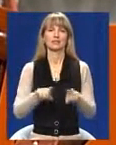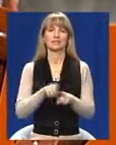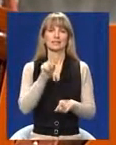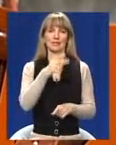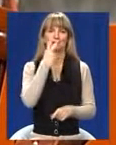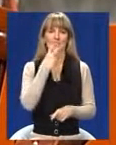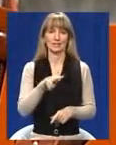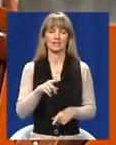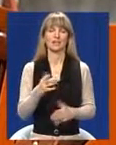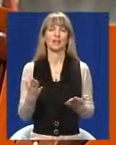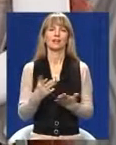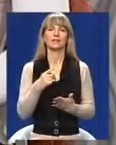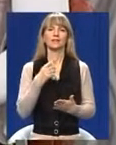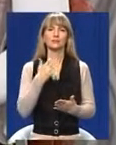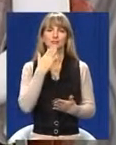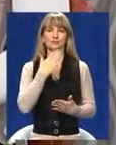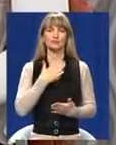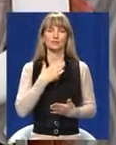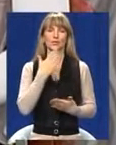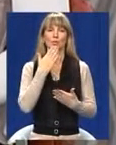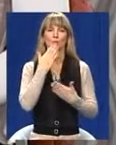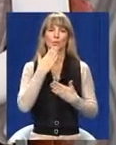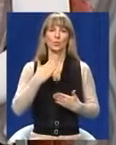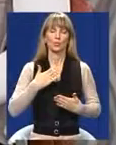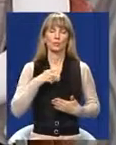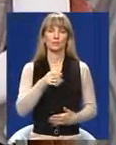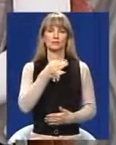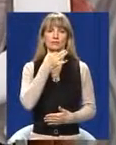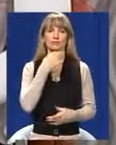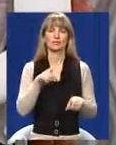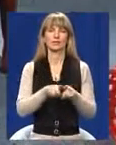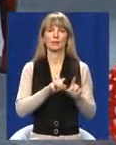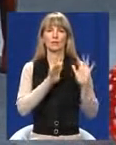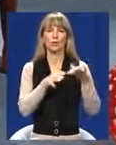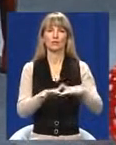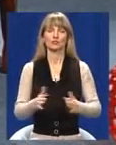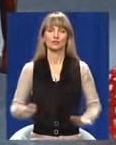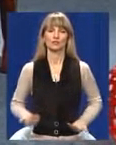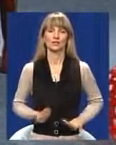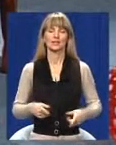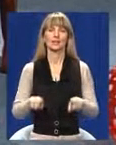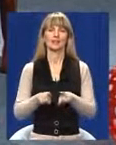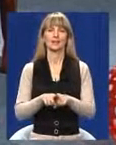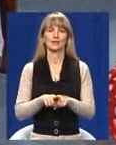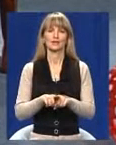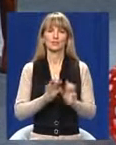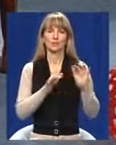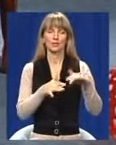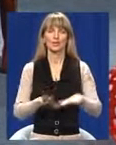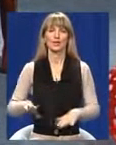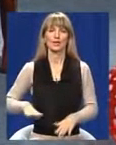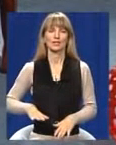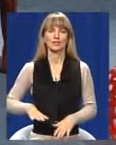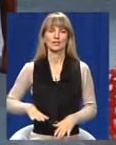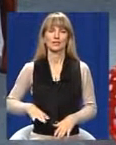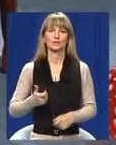бачила. І як тобі? Які тобі взагалі найулюбленіші тобі сподобалися такі морські жителі? Також морські коньки. Мені дуже